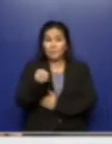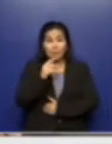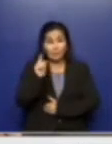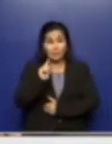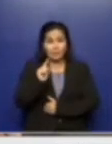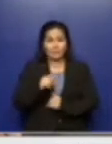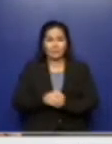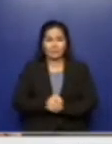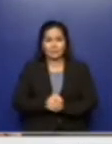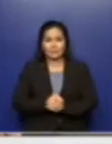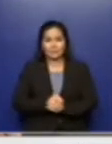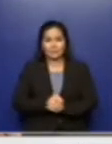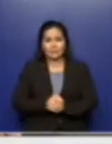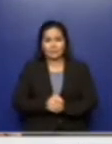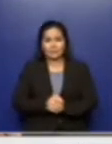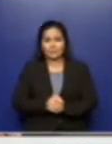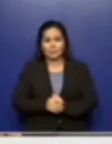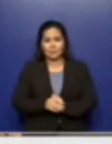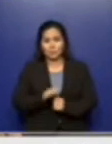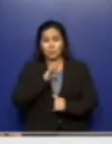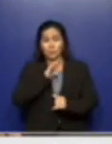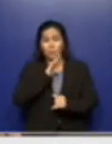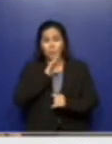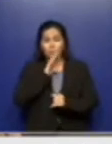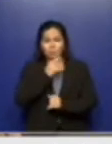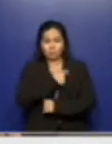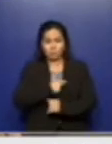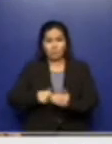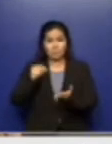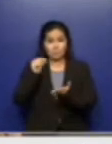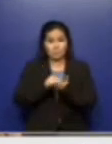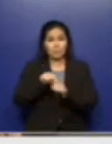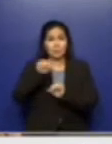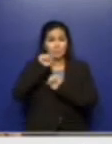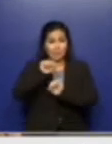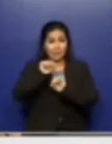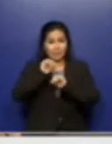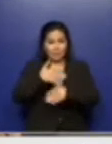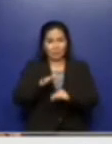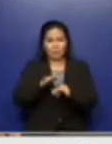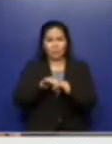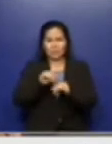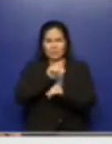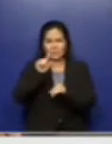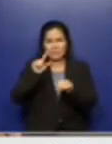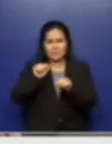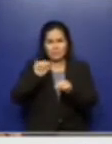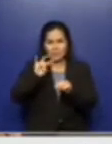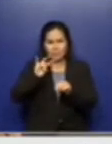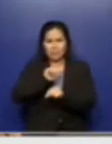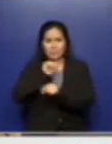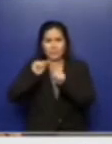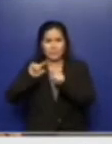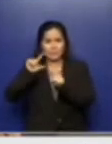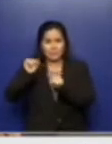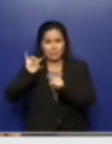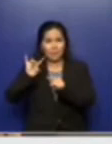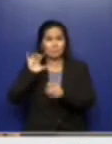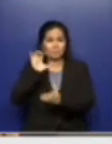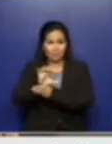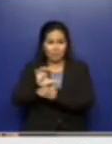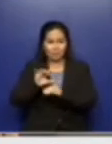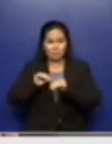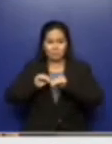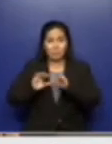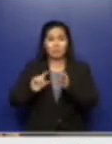ลนับถัดจากวันประกาศในราชกิจจานะฮะคือวันที่28แต่เทคนิคในทางกฎหมายเนี่ย